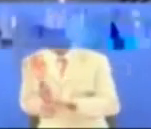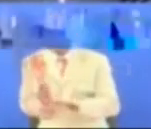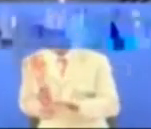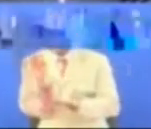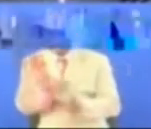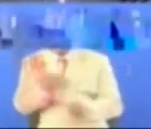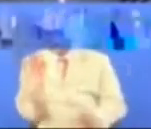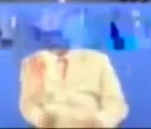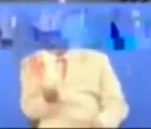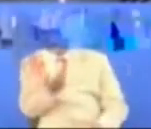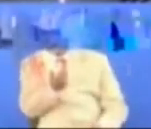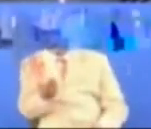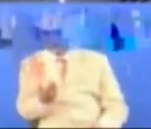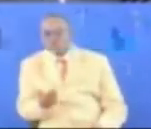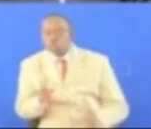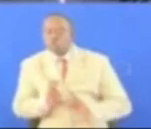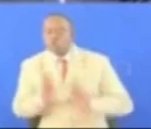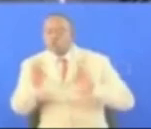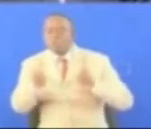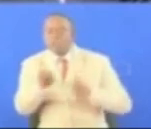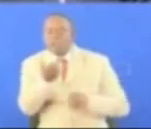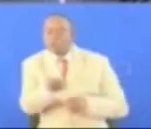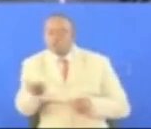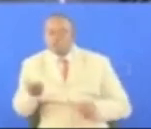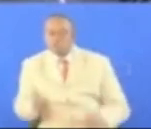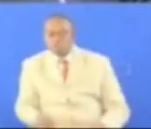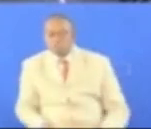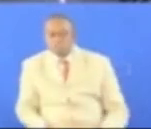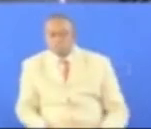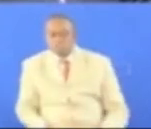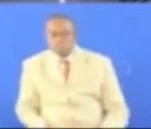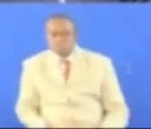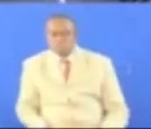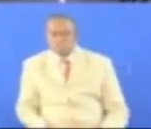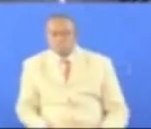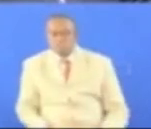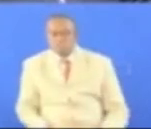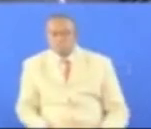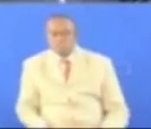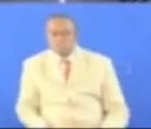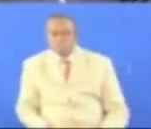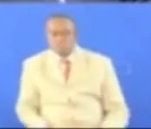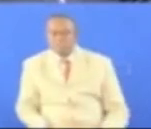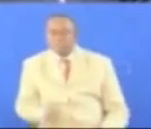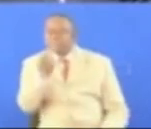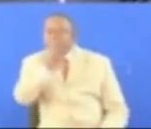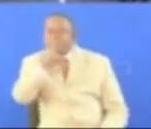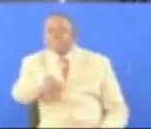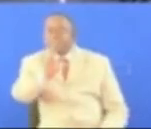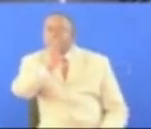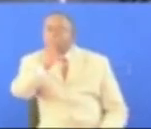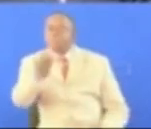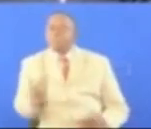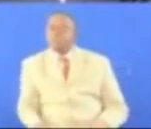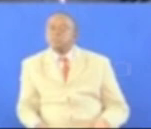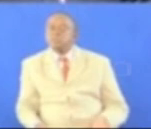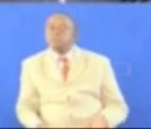wanawaficha watoto, wanawafanyia ubakaji watoto. Tanzania, where is this country heading to?